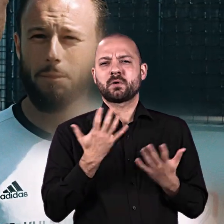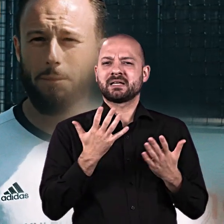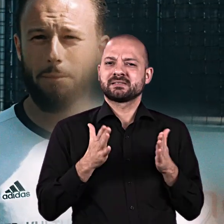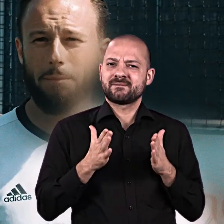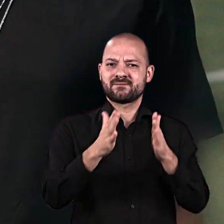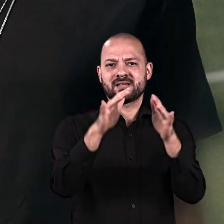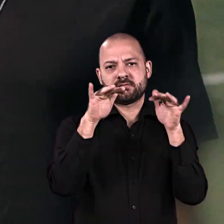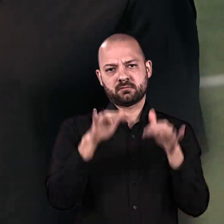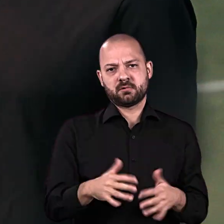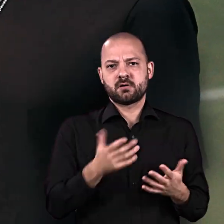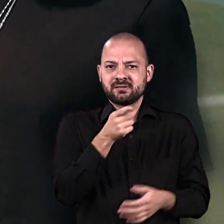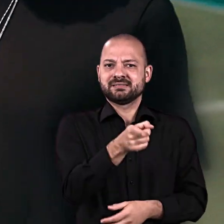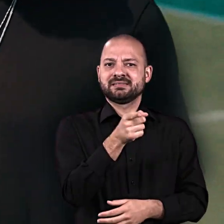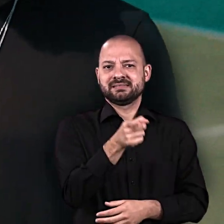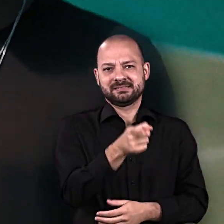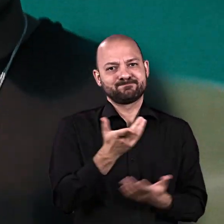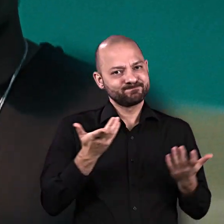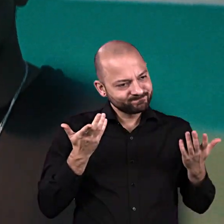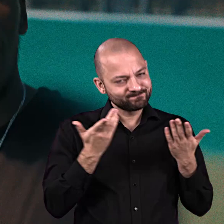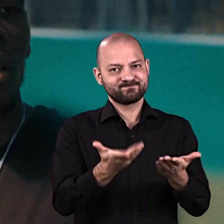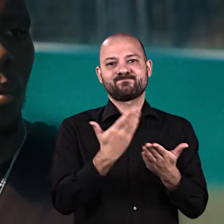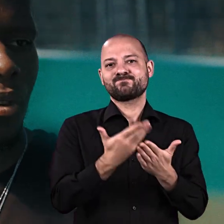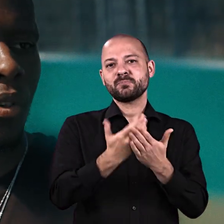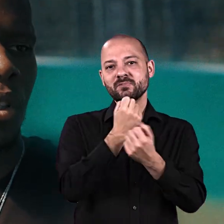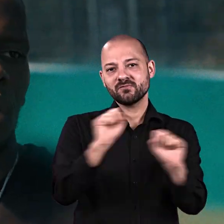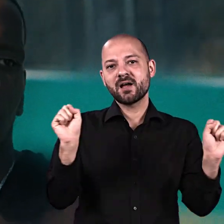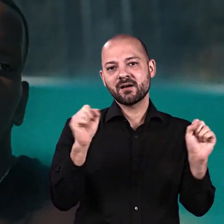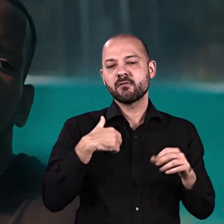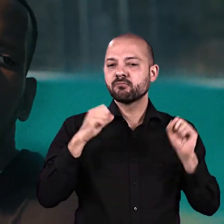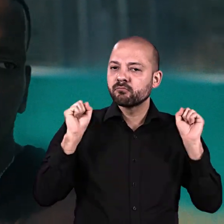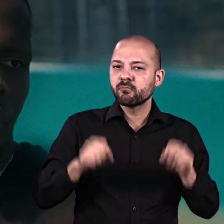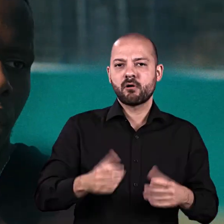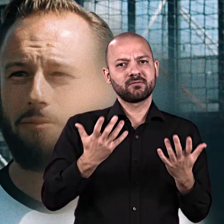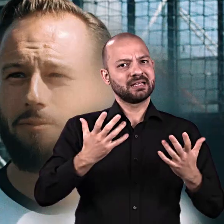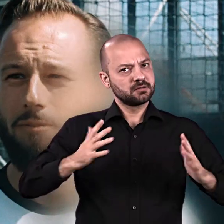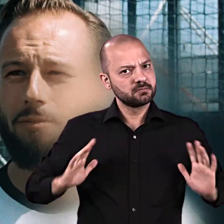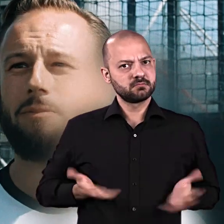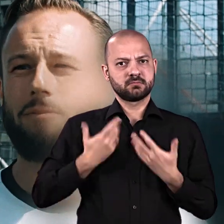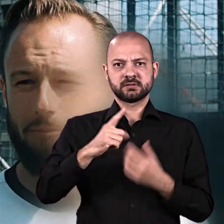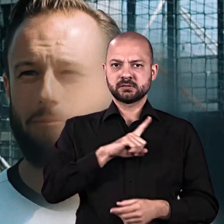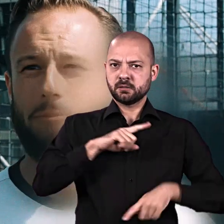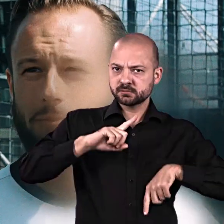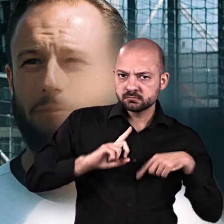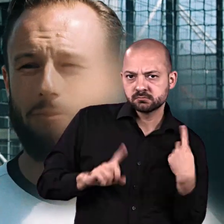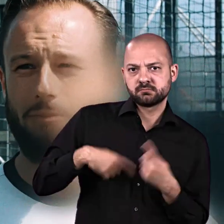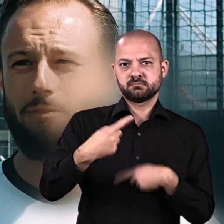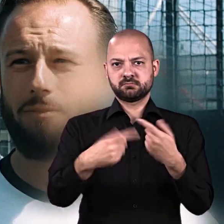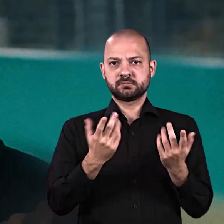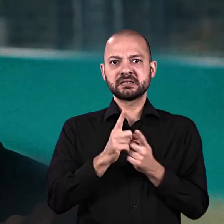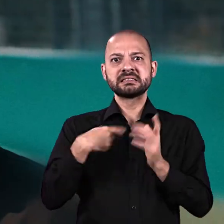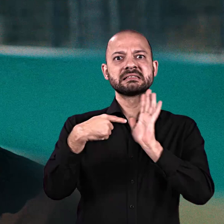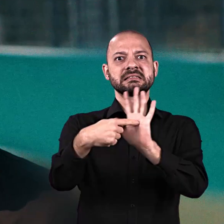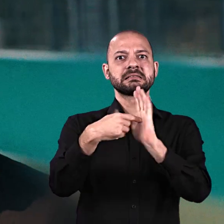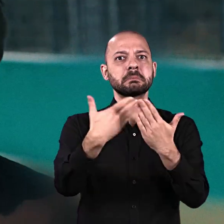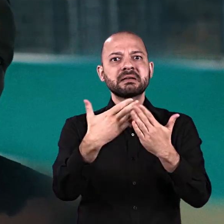wusste, dass ich für mich persönlich immer so eine Art haben musste, wie ich diese ganze Freiheit habe. Da kann ich mir alles wirklich